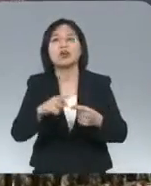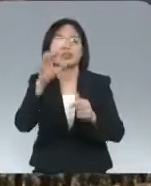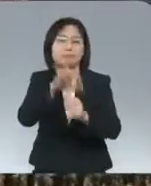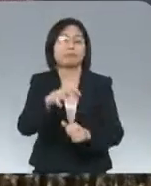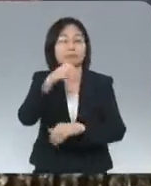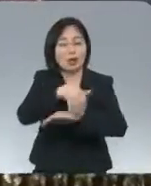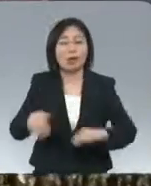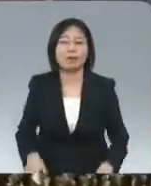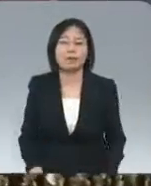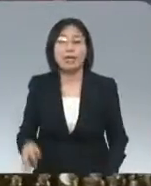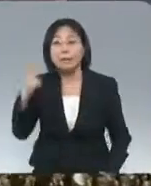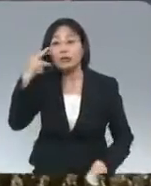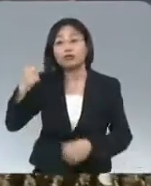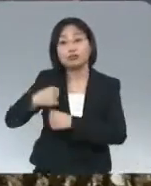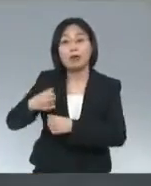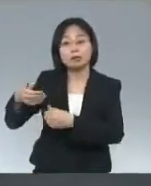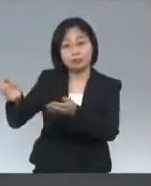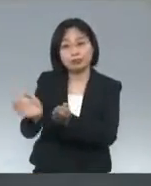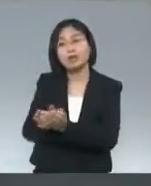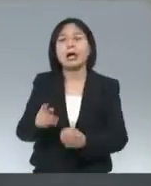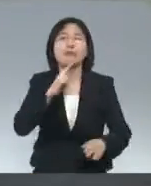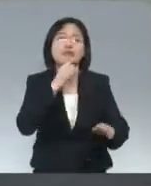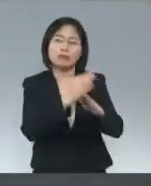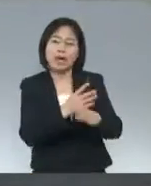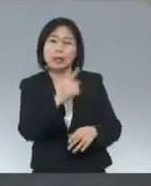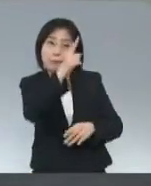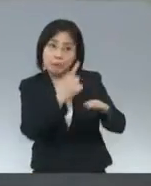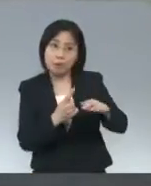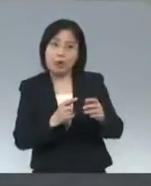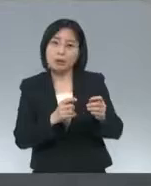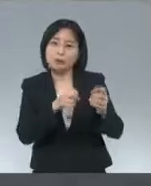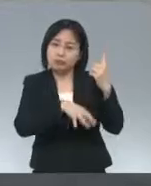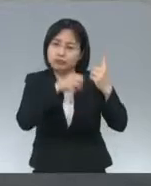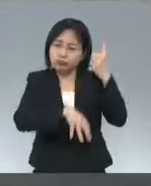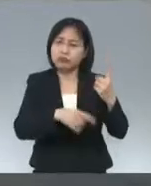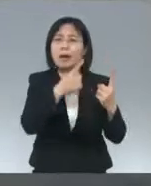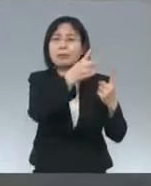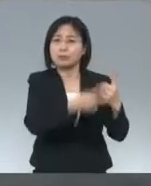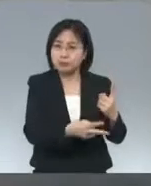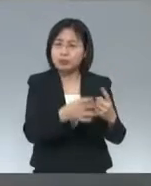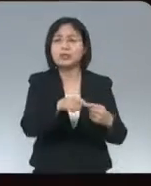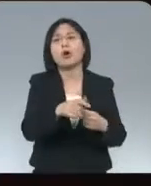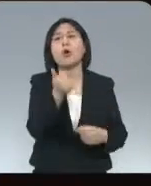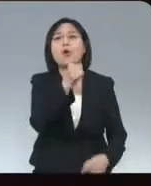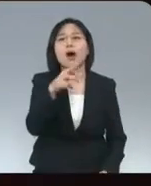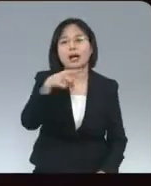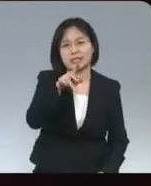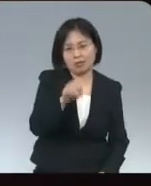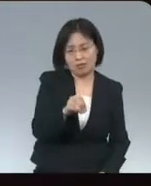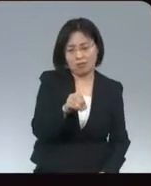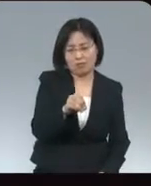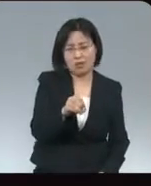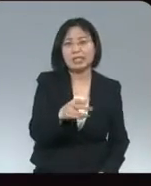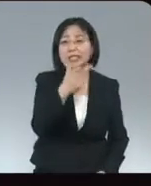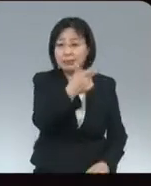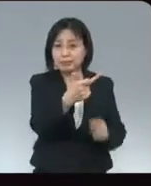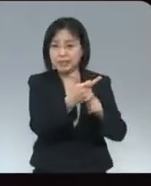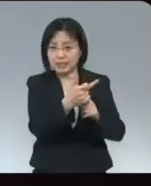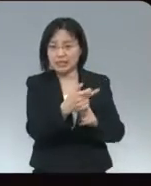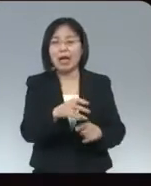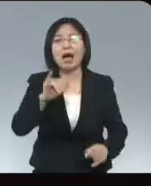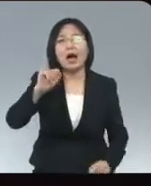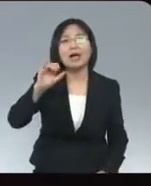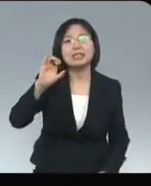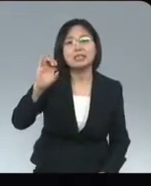な部品を調達するなどして兵器開発を支援したということですアメリカ国務省の